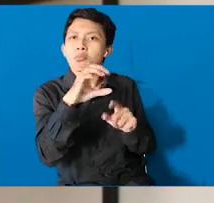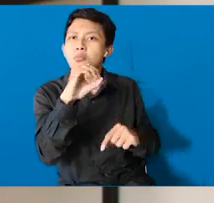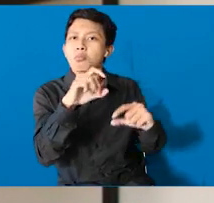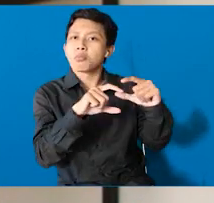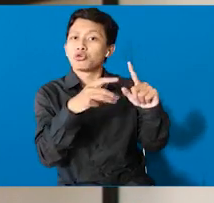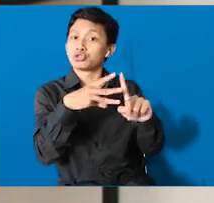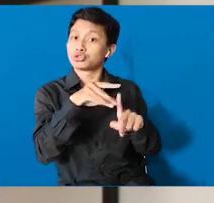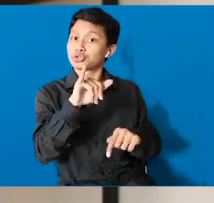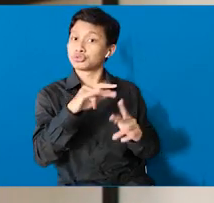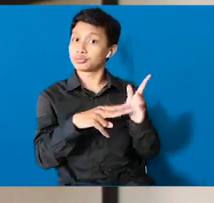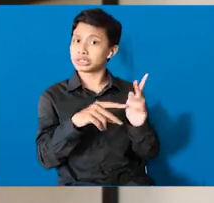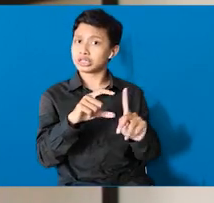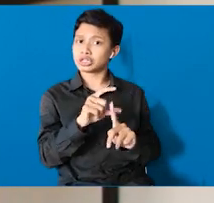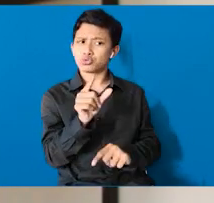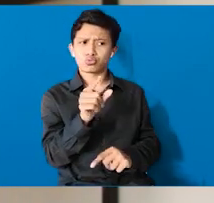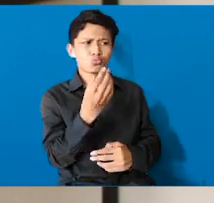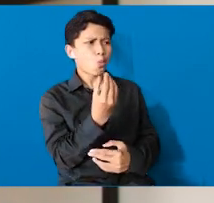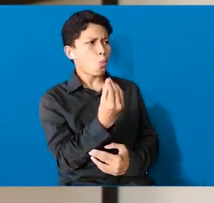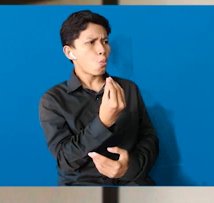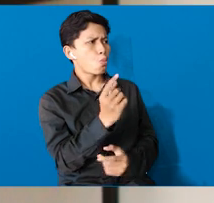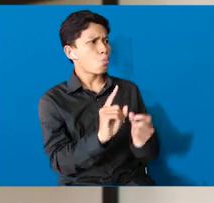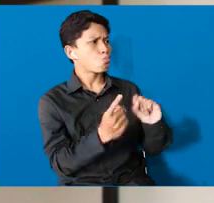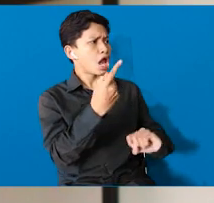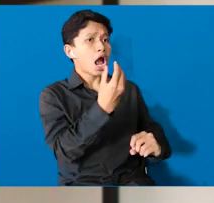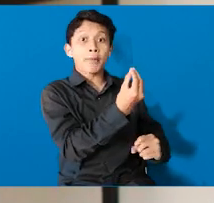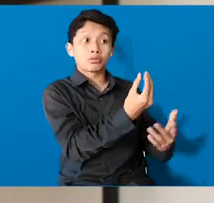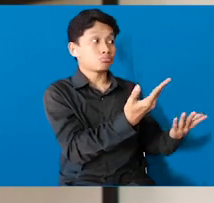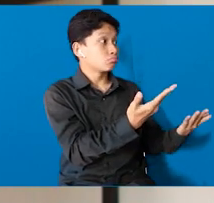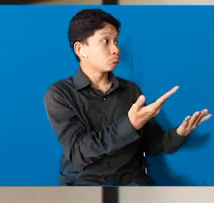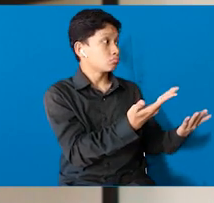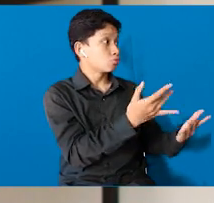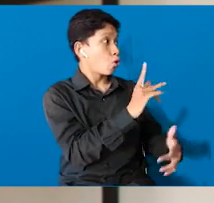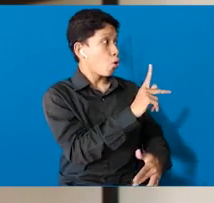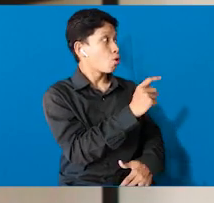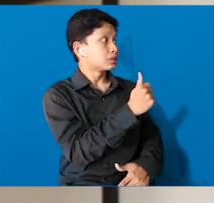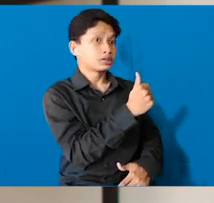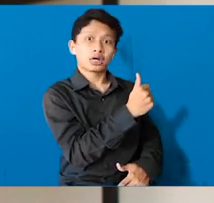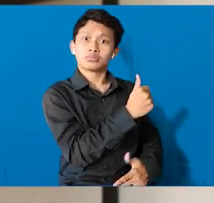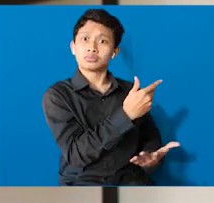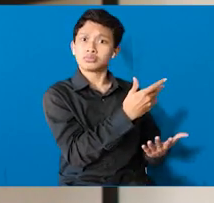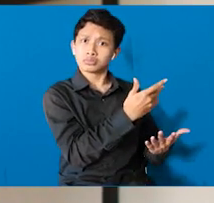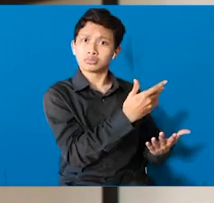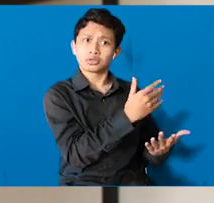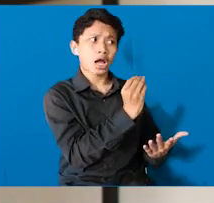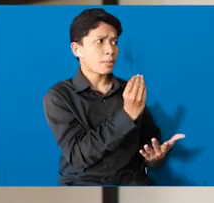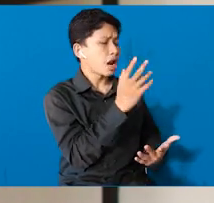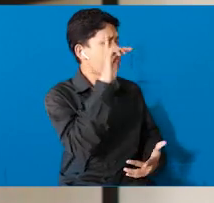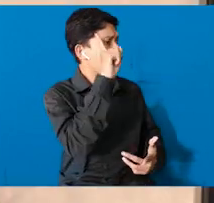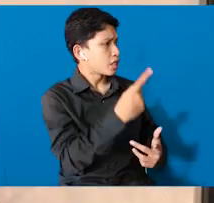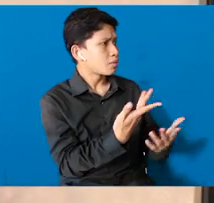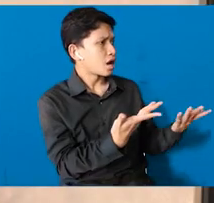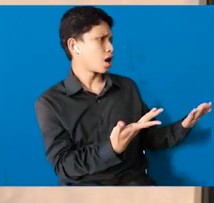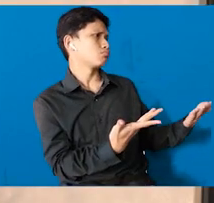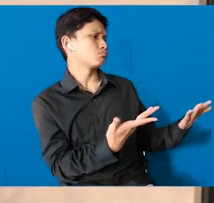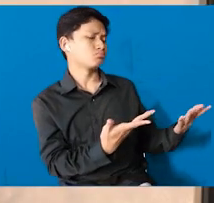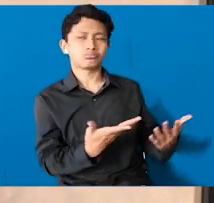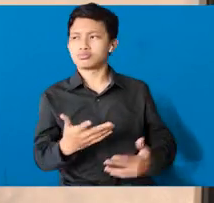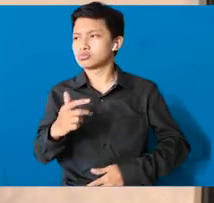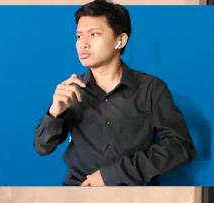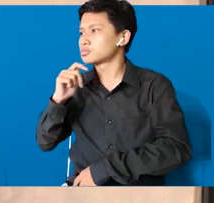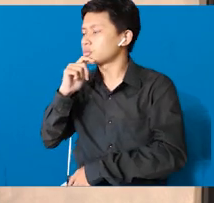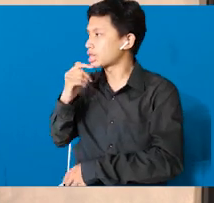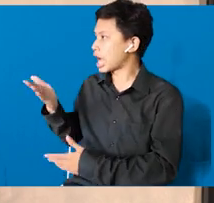dari Puskesmas atau mungkin dari rekan-rekan di sana, dan kapan ini mulai dicanangkan begitu?